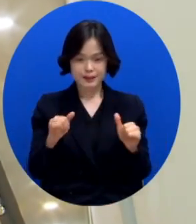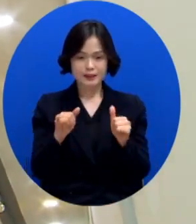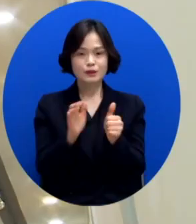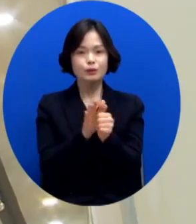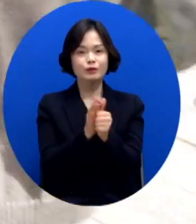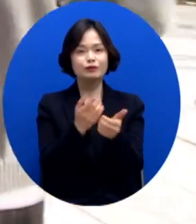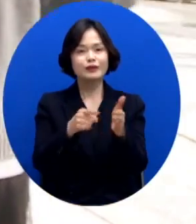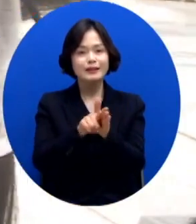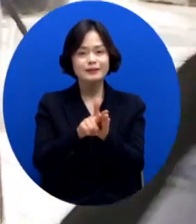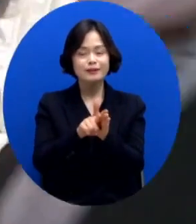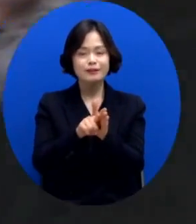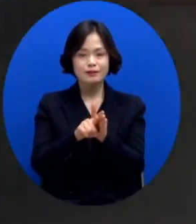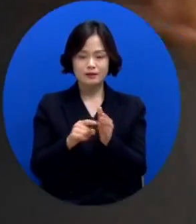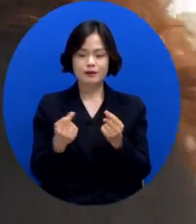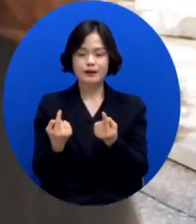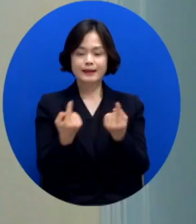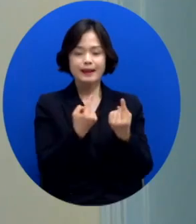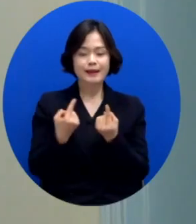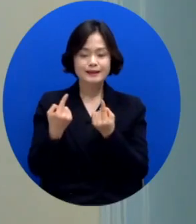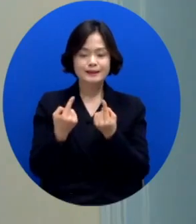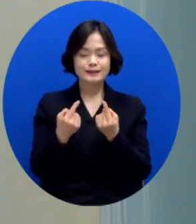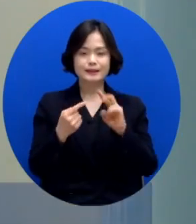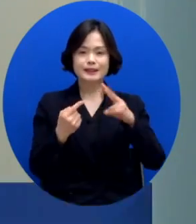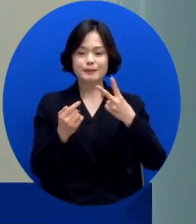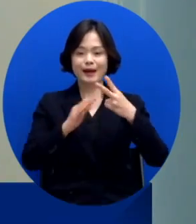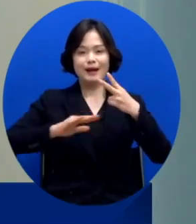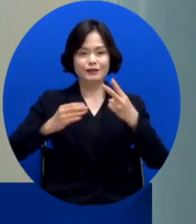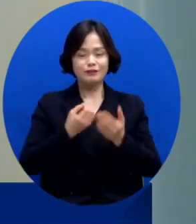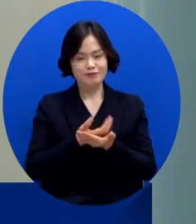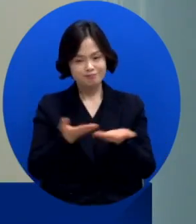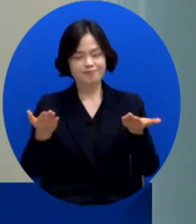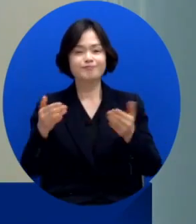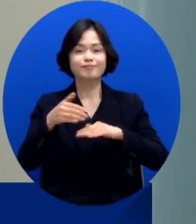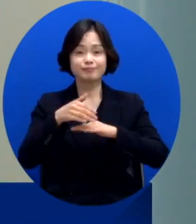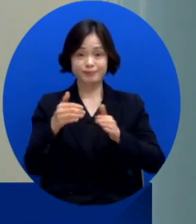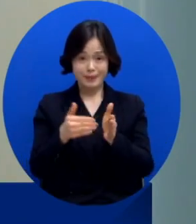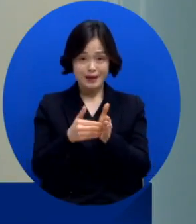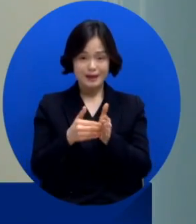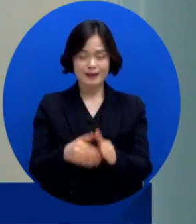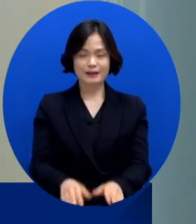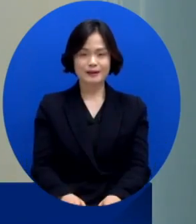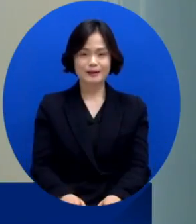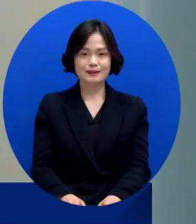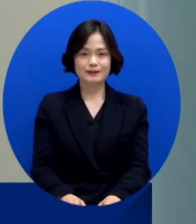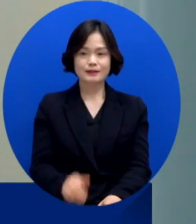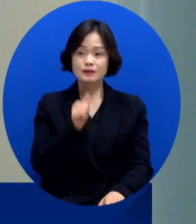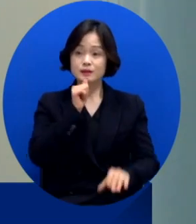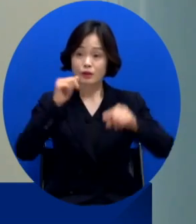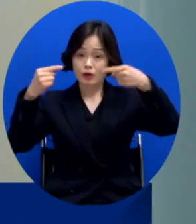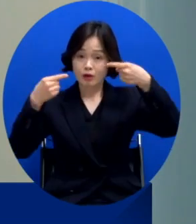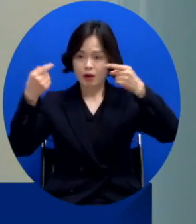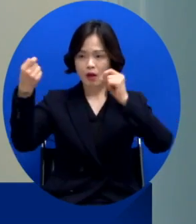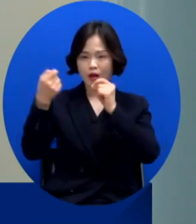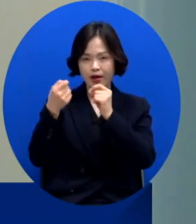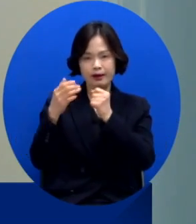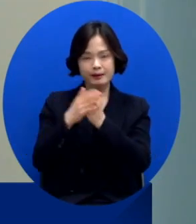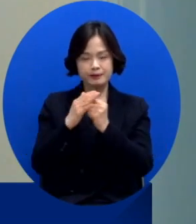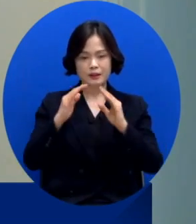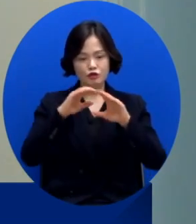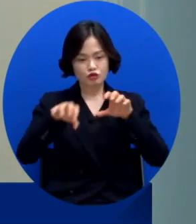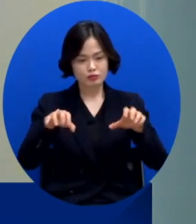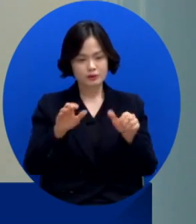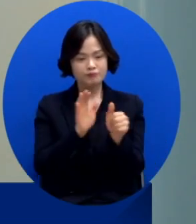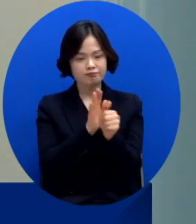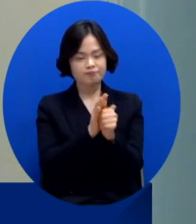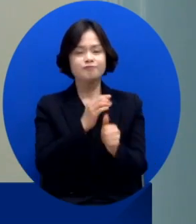케이크 상자를 전달했습니다. 설날이 돼서 지역 주민들에게 섬기면 좋겠다라는 생각을